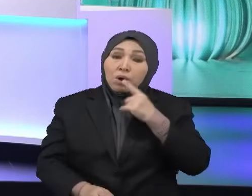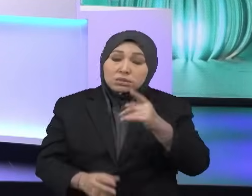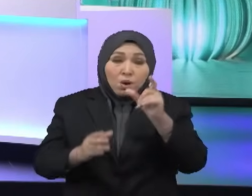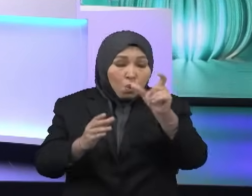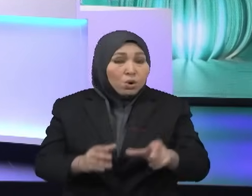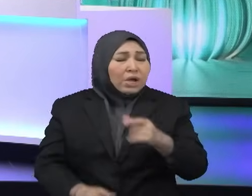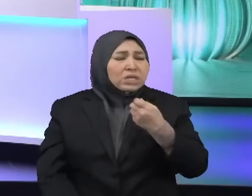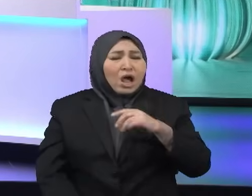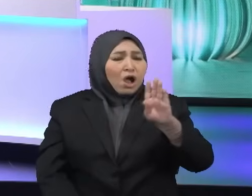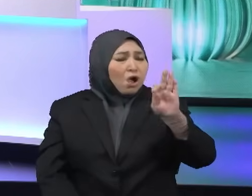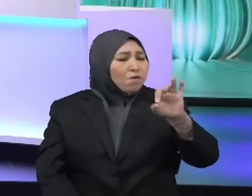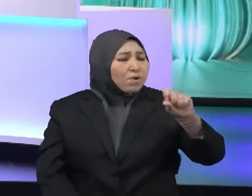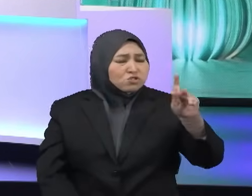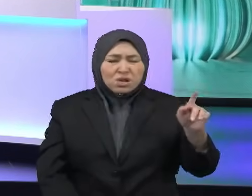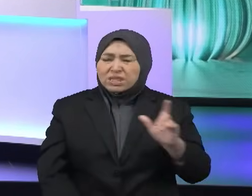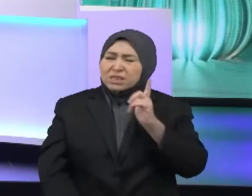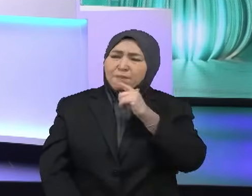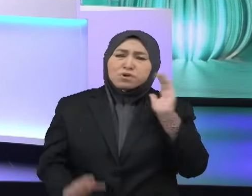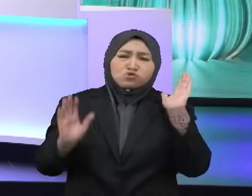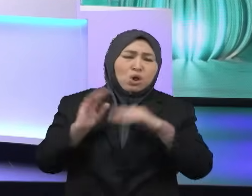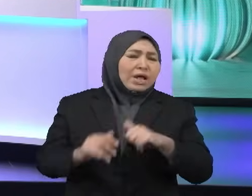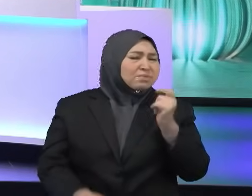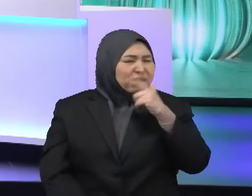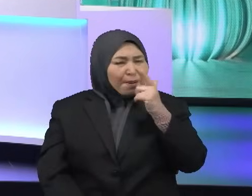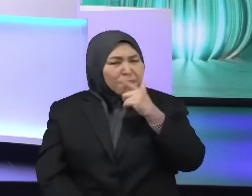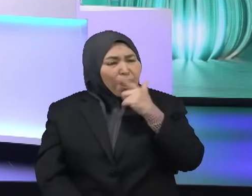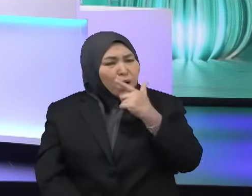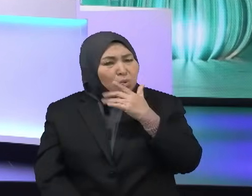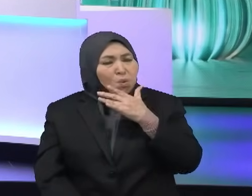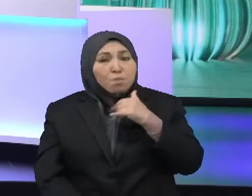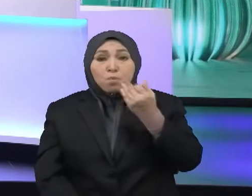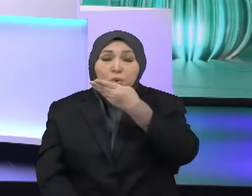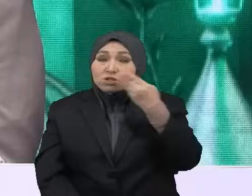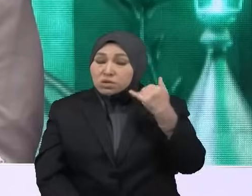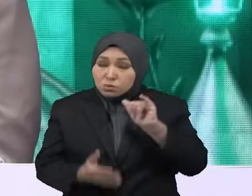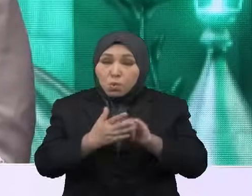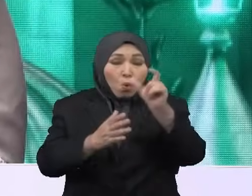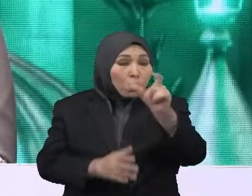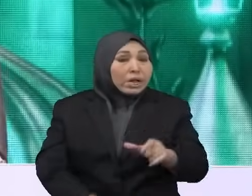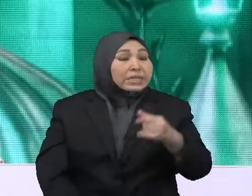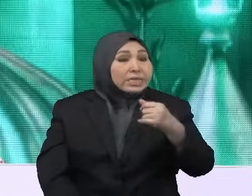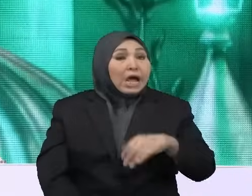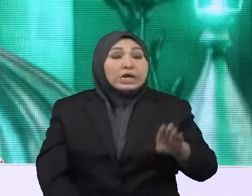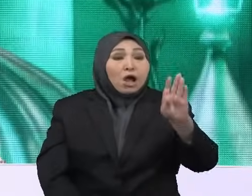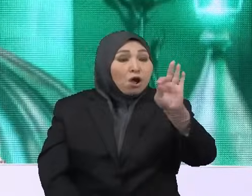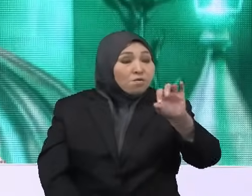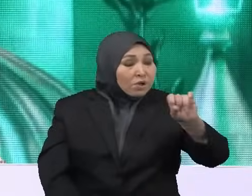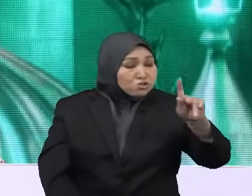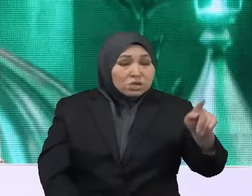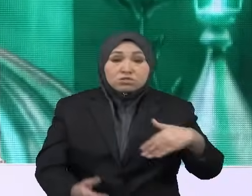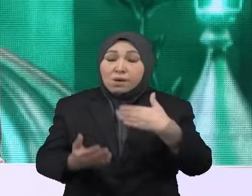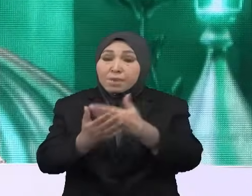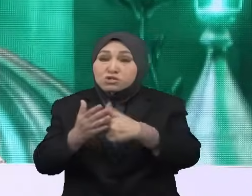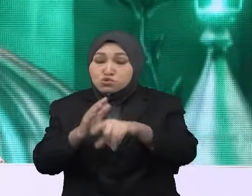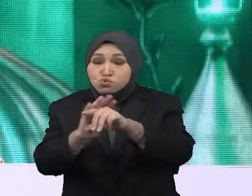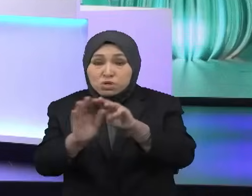yang fasik itu, apabila dia tidak mahu solat, dia tidak mahu puasa, itu orang yang fasik. Tetapi bila sampai pada surah Maidah di